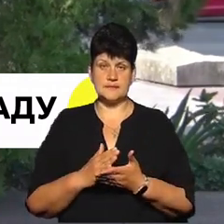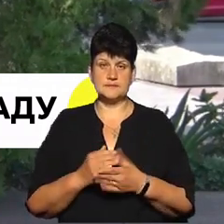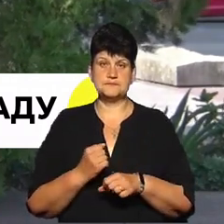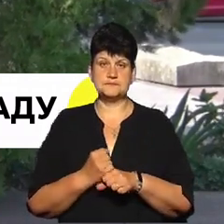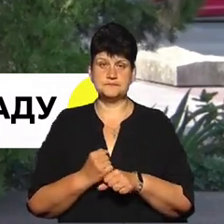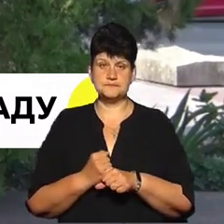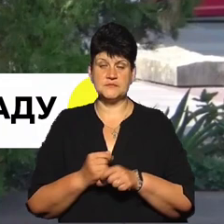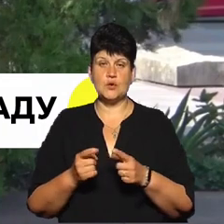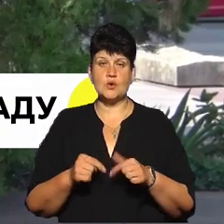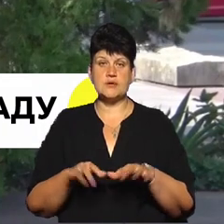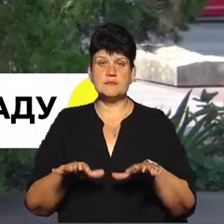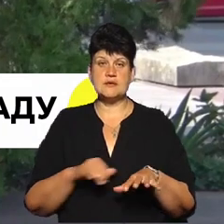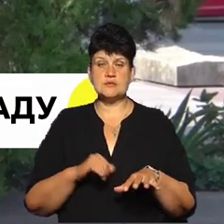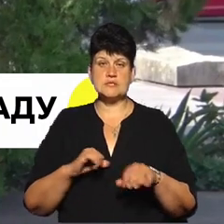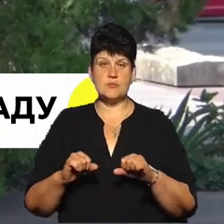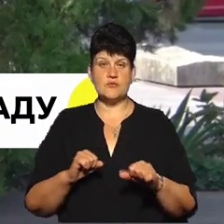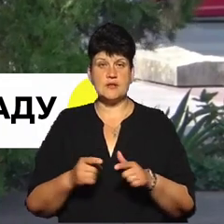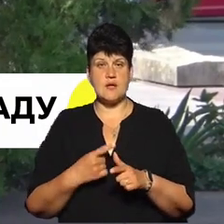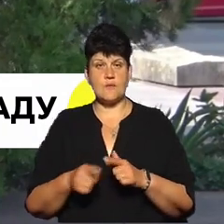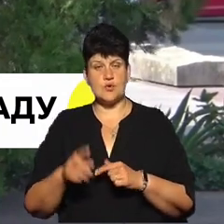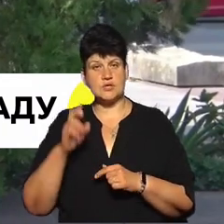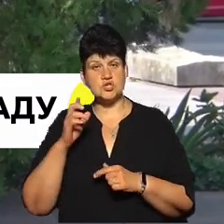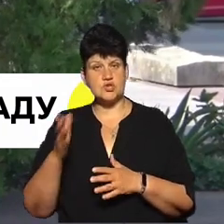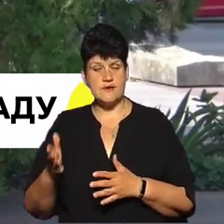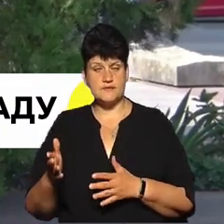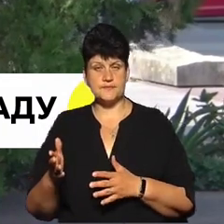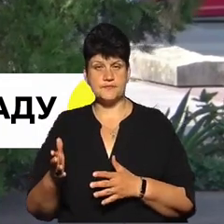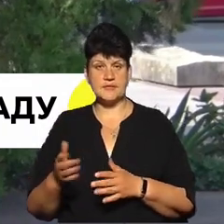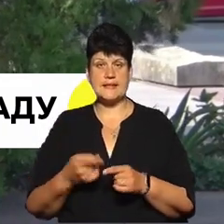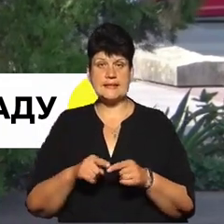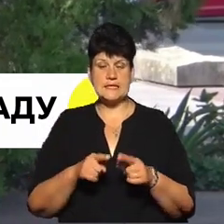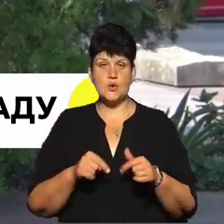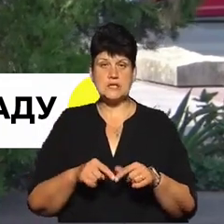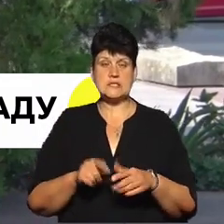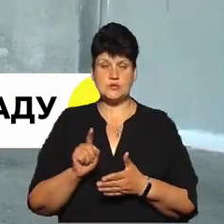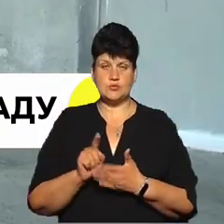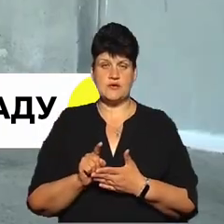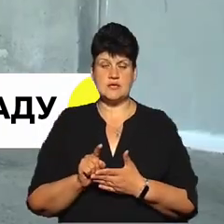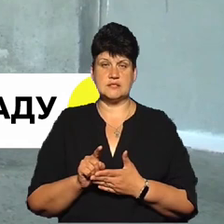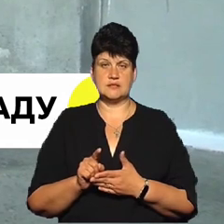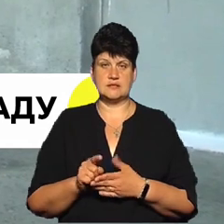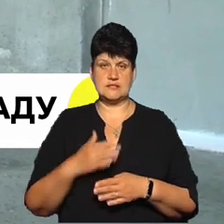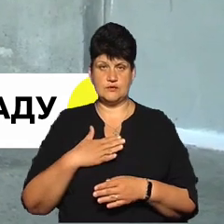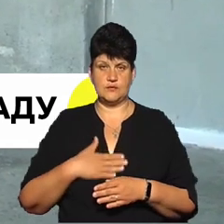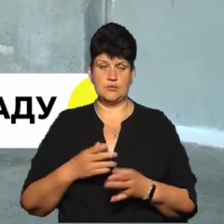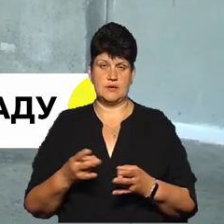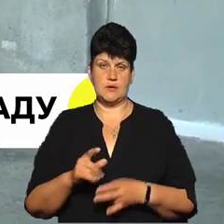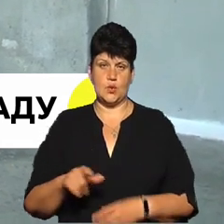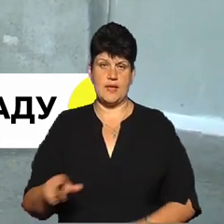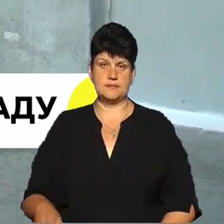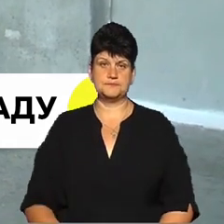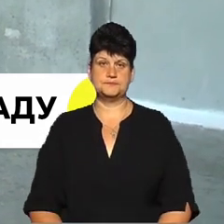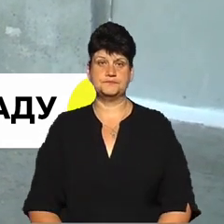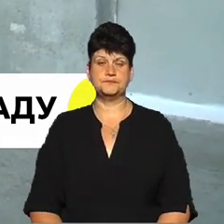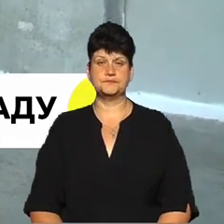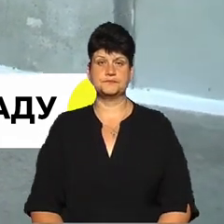місцевого самоврядування або держави. А, власне, цей орган зобов'язаний задовільнити потреби людей. Діана Ярошенко, Василь Панчук,